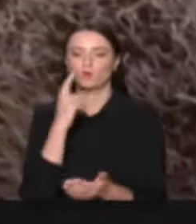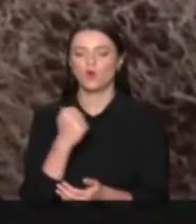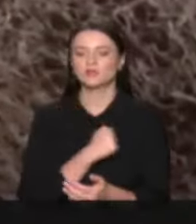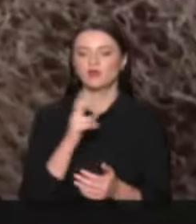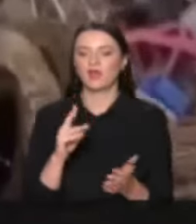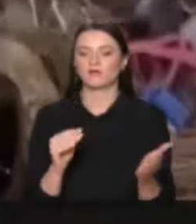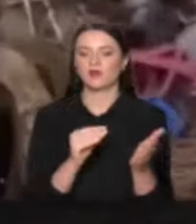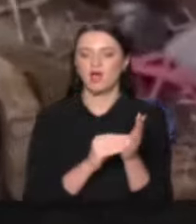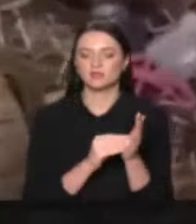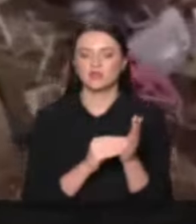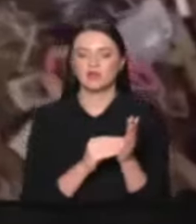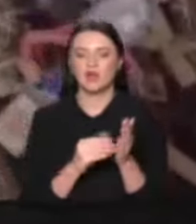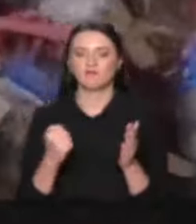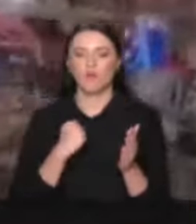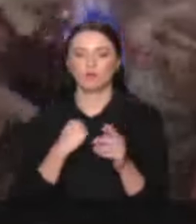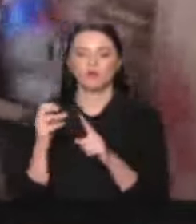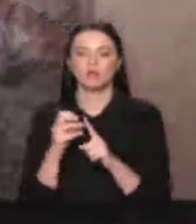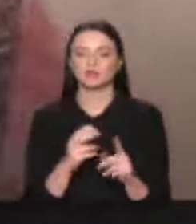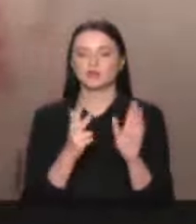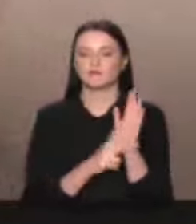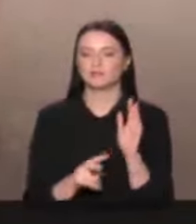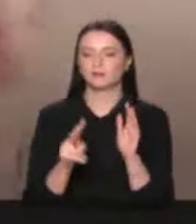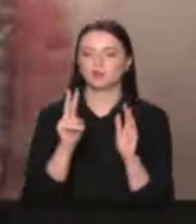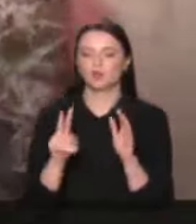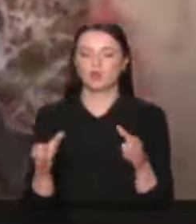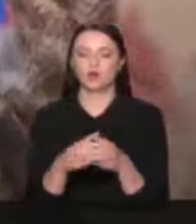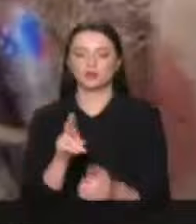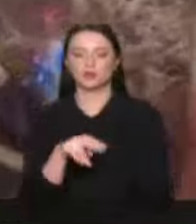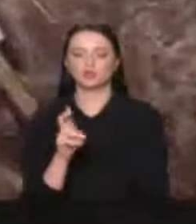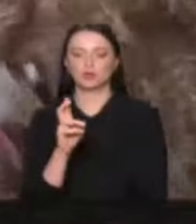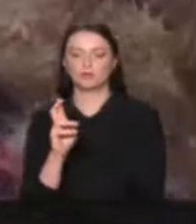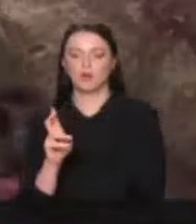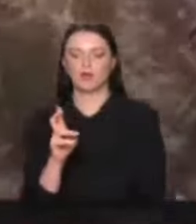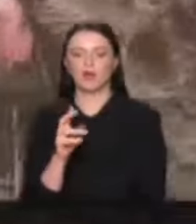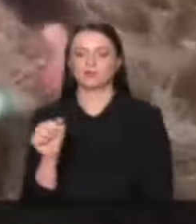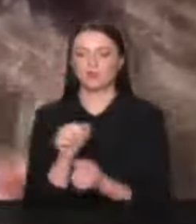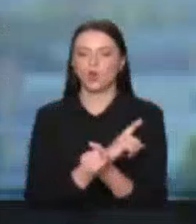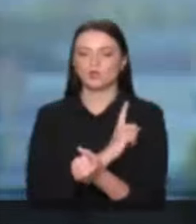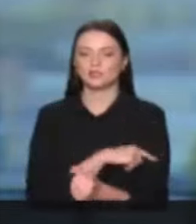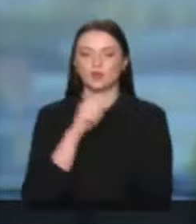від першої особи воїна-десантника 82-ї бригади ДШВ Збройних сил України.